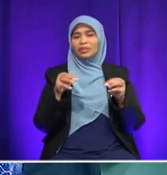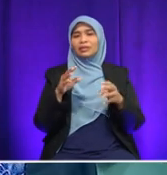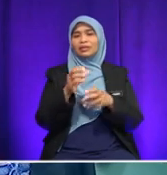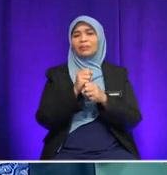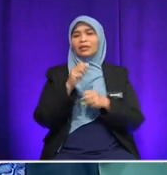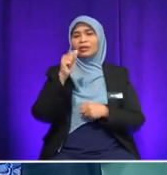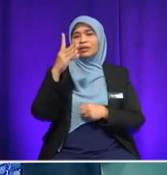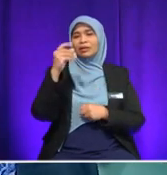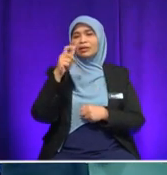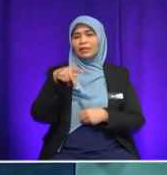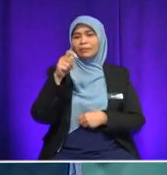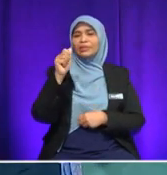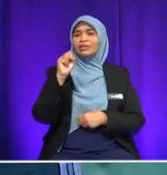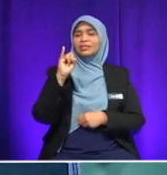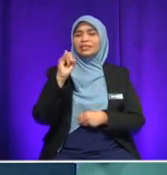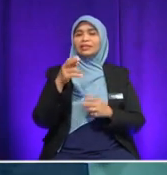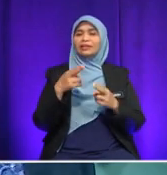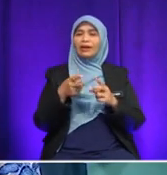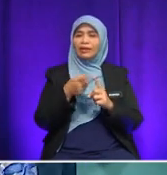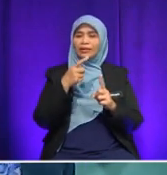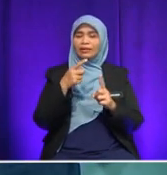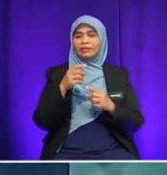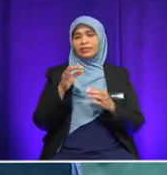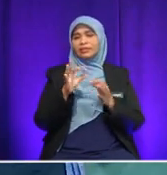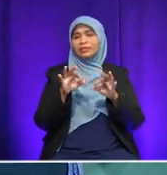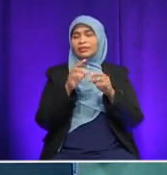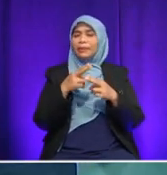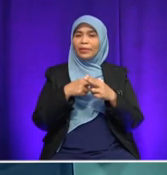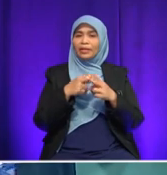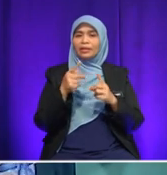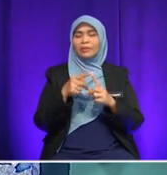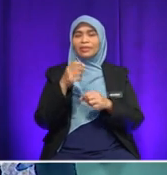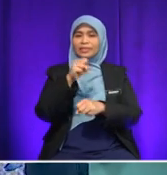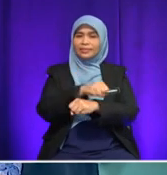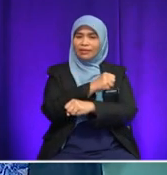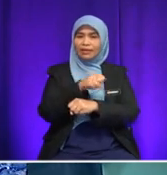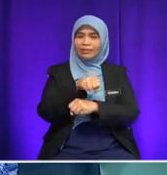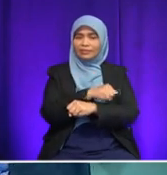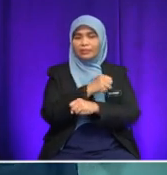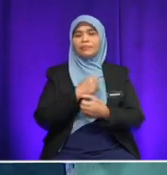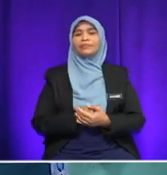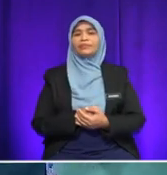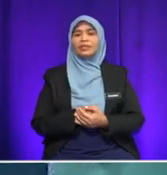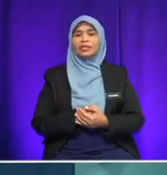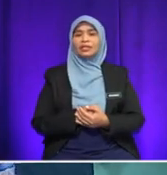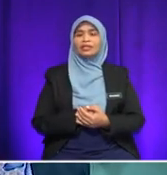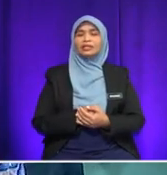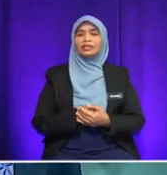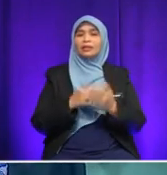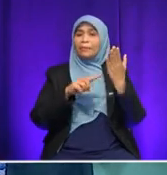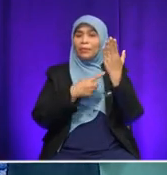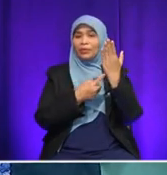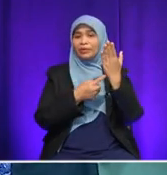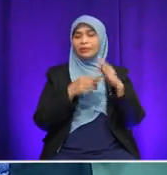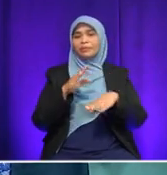sajak. Okey, mari kita. Okey. Dan seterusnya kita tengok pada sinopsis. Ya. Okey, sinopsis ni bermula